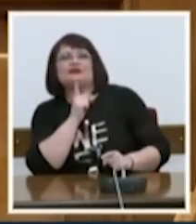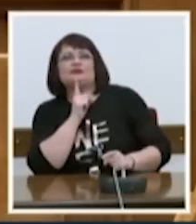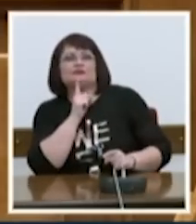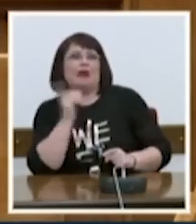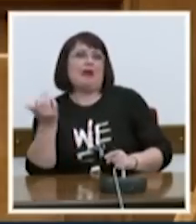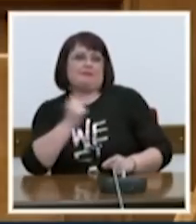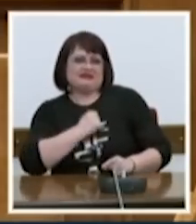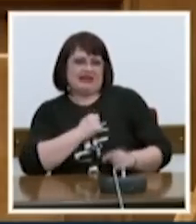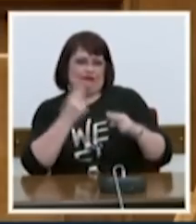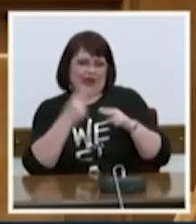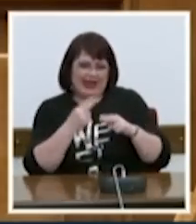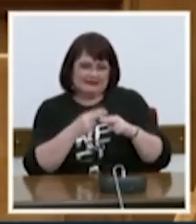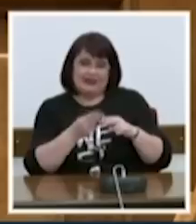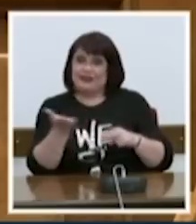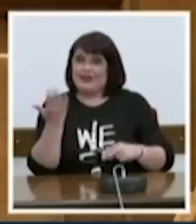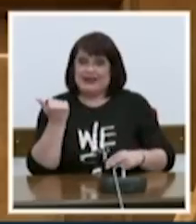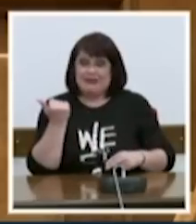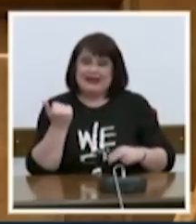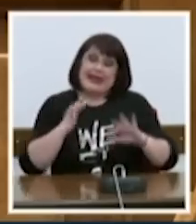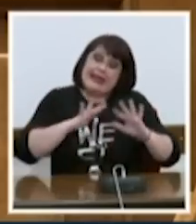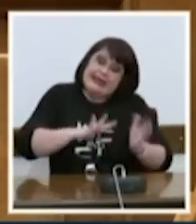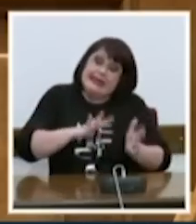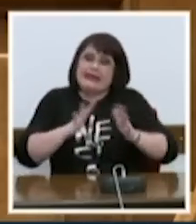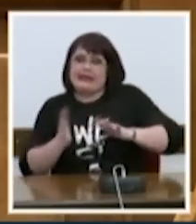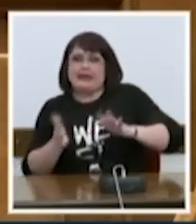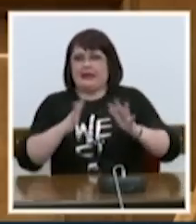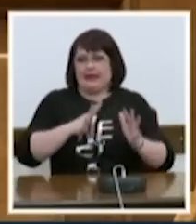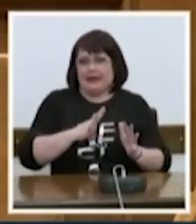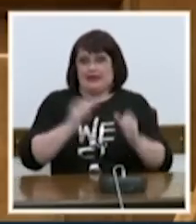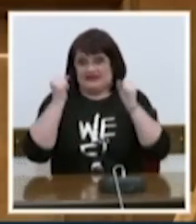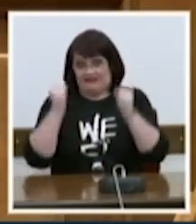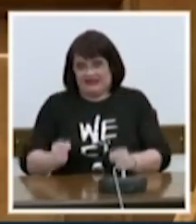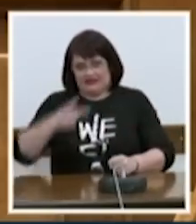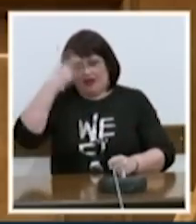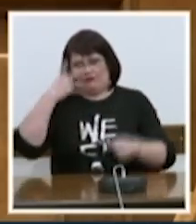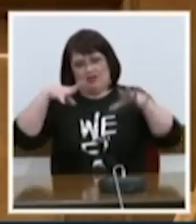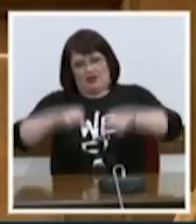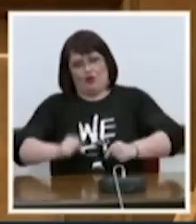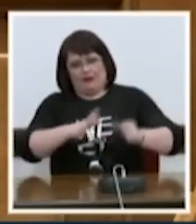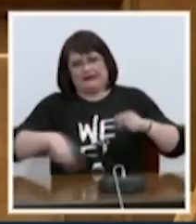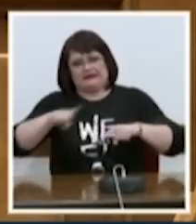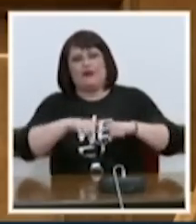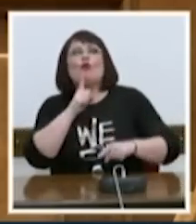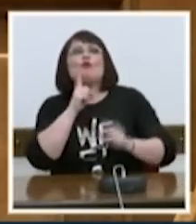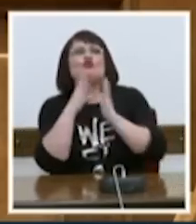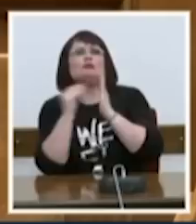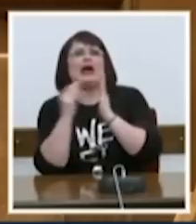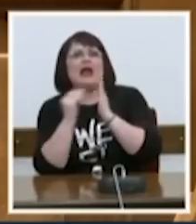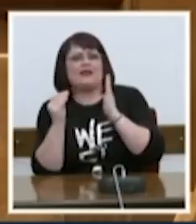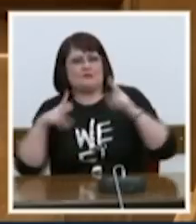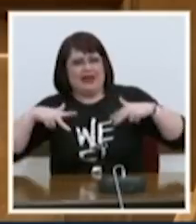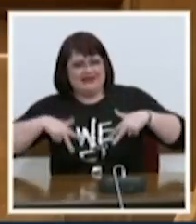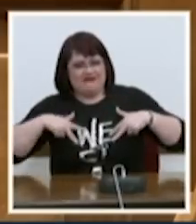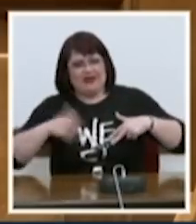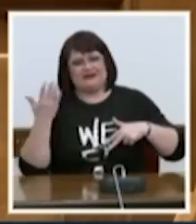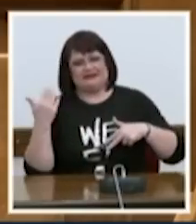ή που βάζουν αστερίσκους σε κυριαρχικά δικαιώματα της χώρας, σαν αυτές που η κυβέρνηση